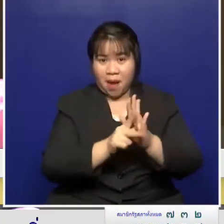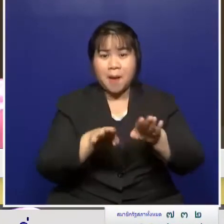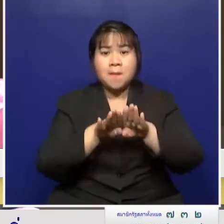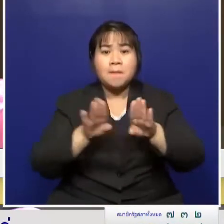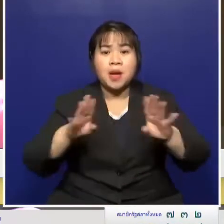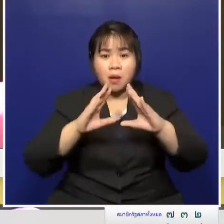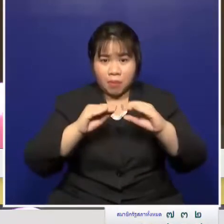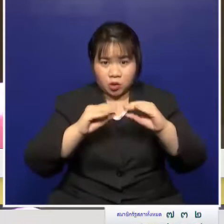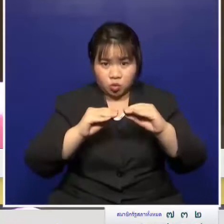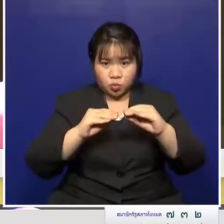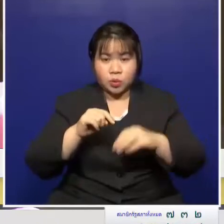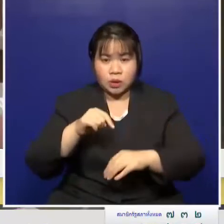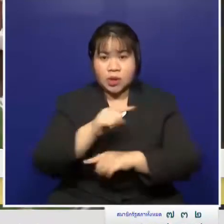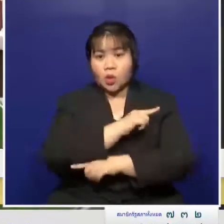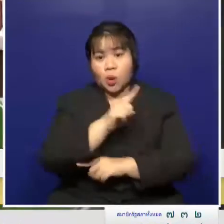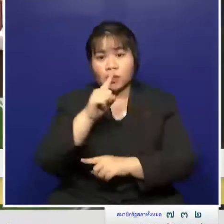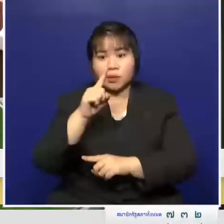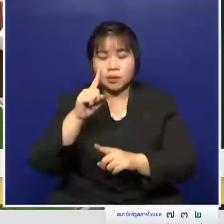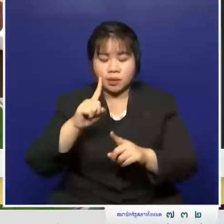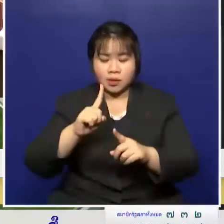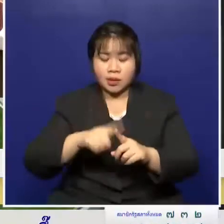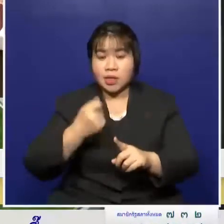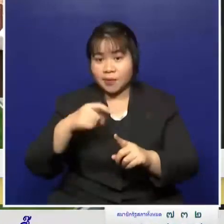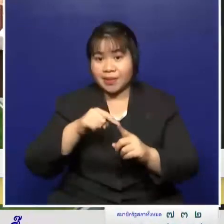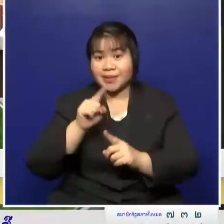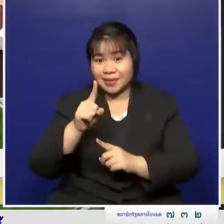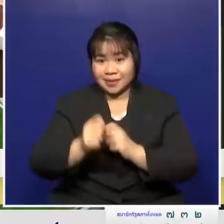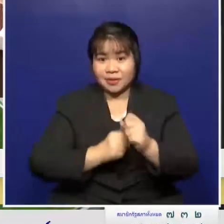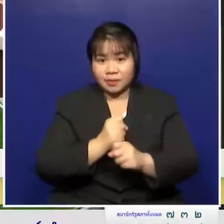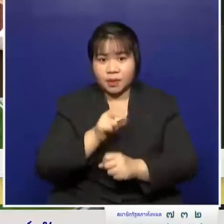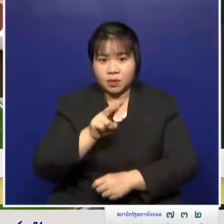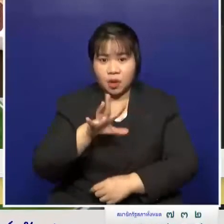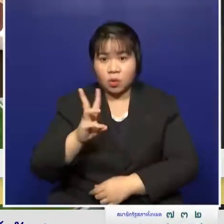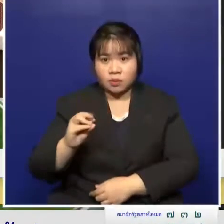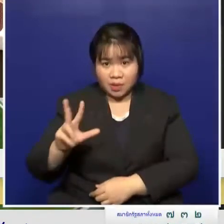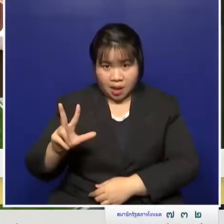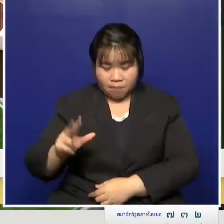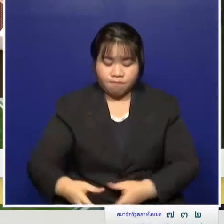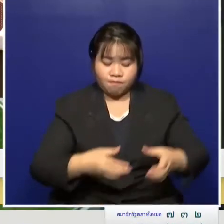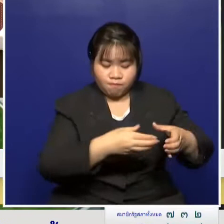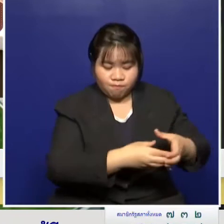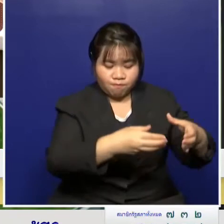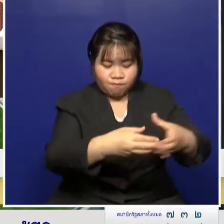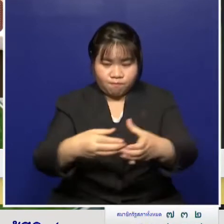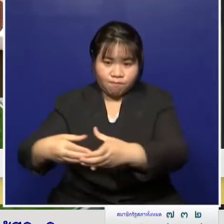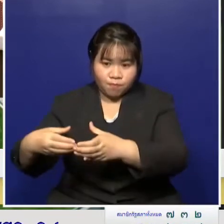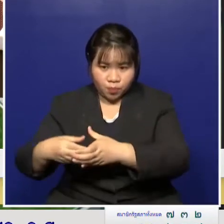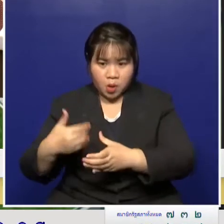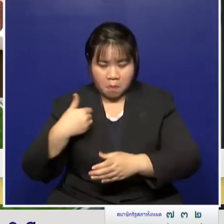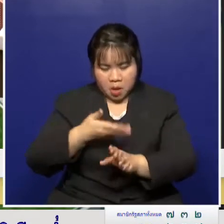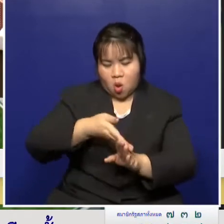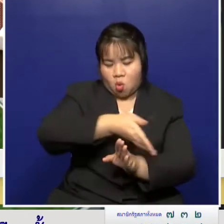มในวันที่1พ.ย. 63แต่ละภาคส่วนคุยกันนอกร